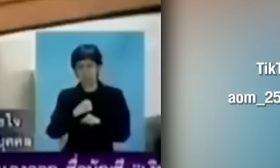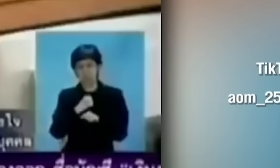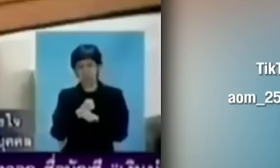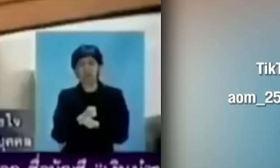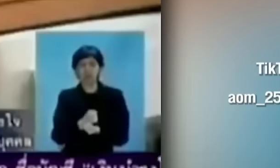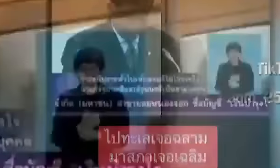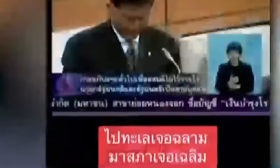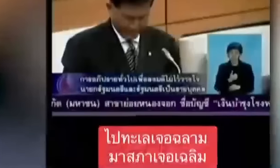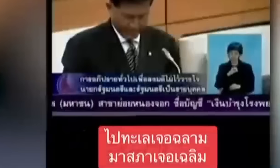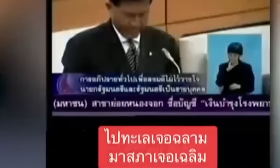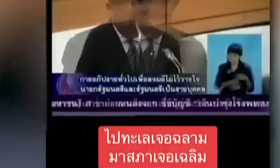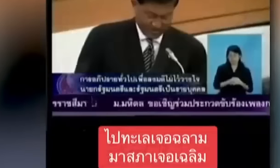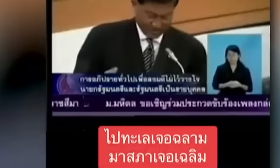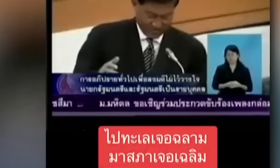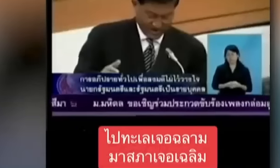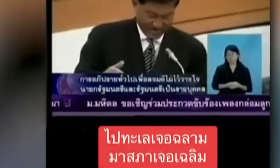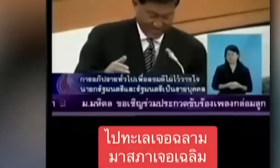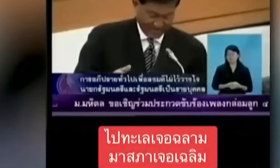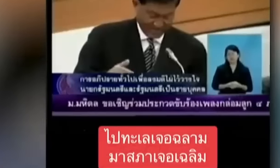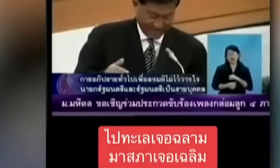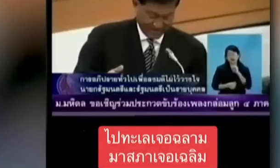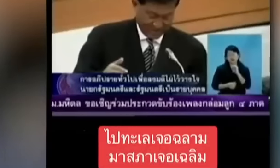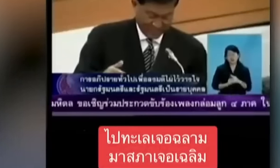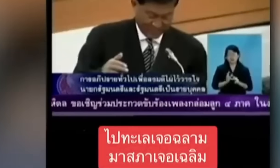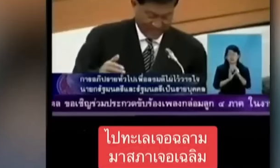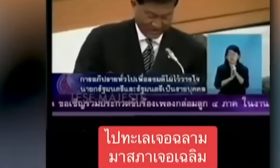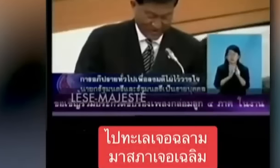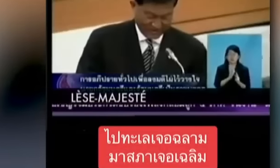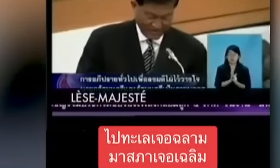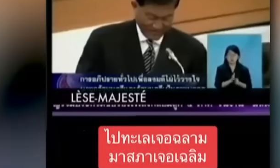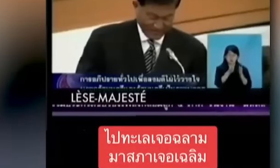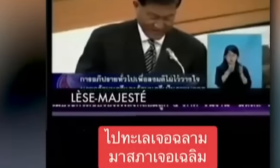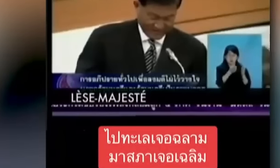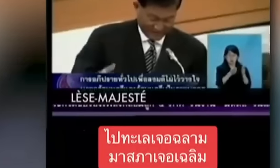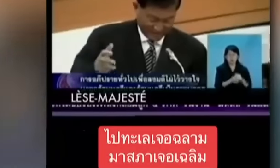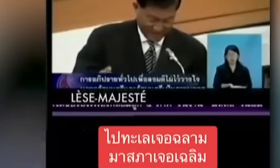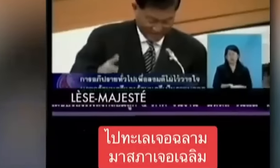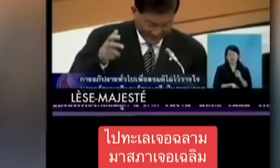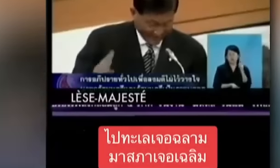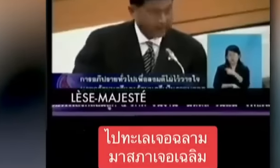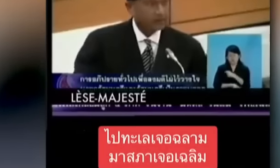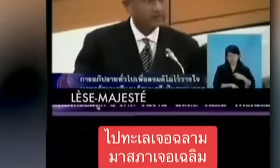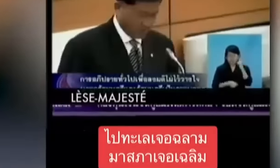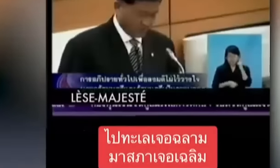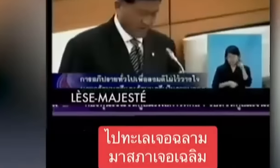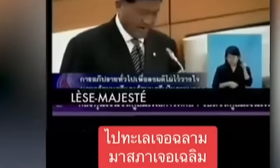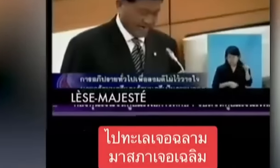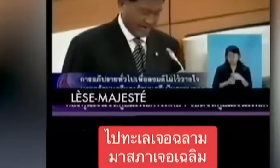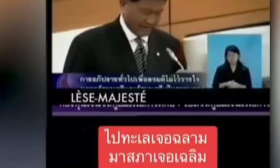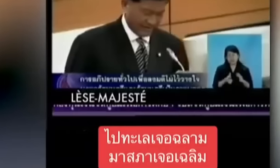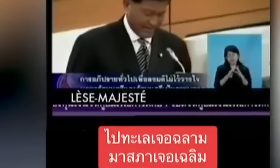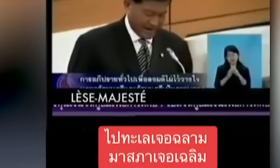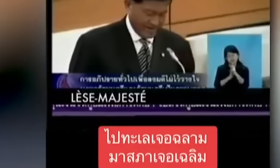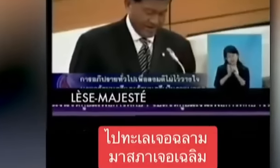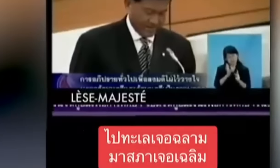นี่คือลีลาของคุณเฉลิมไงนะเพราะฉะนั้นคุณเฉลิมจะออกมาสู้กับคุณทักษินจริงเหรอกล้าเหรอกล้าหักห